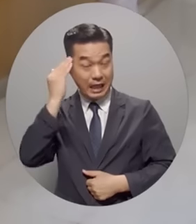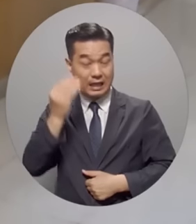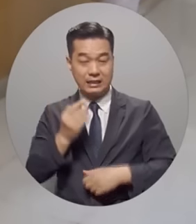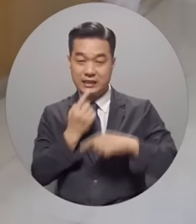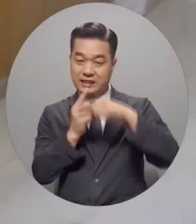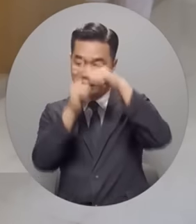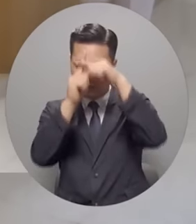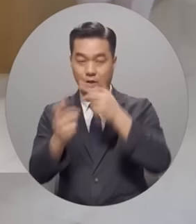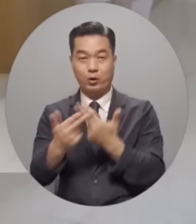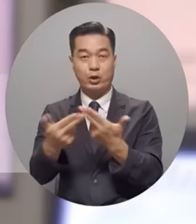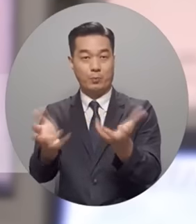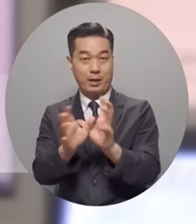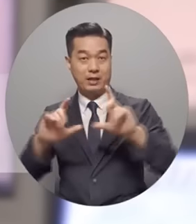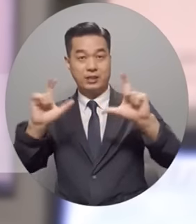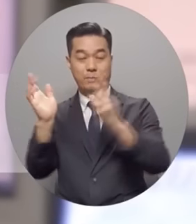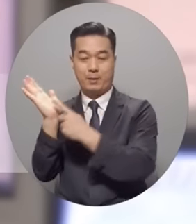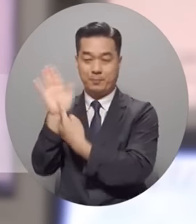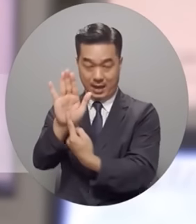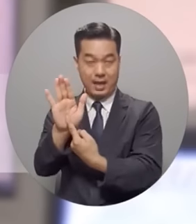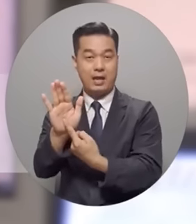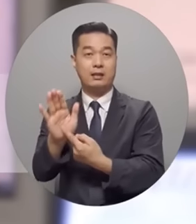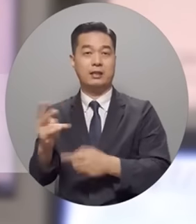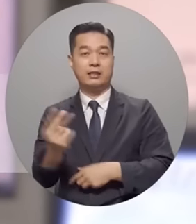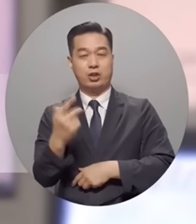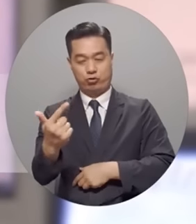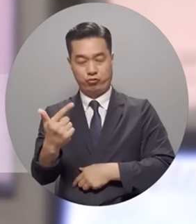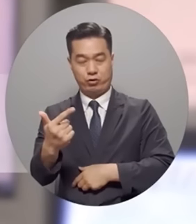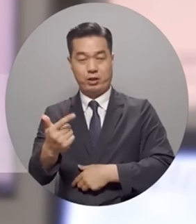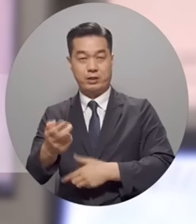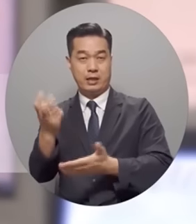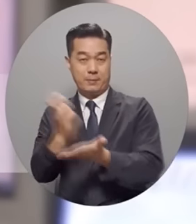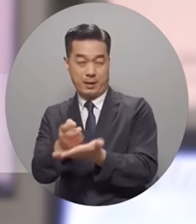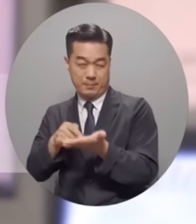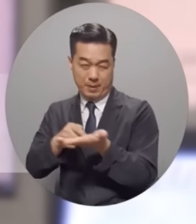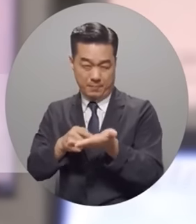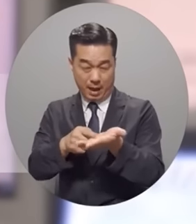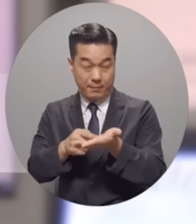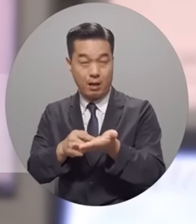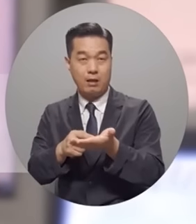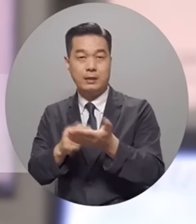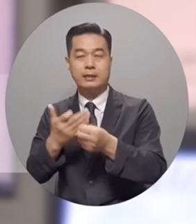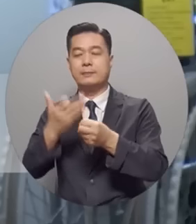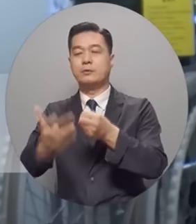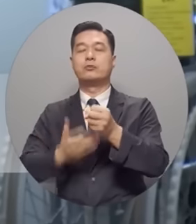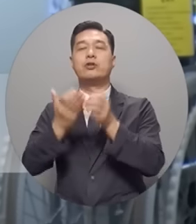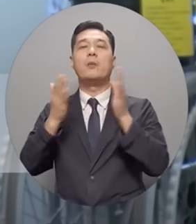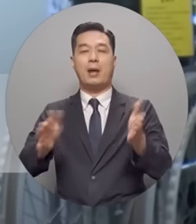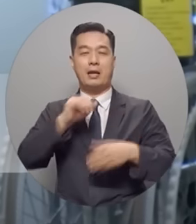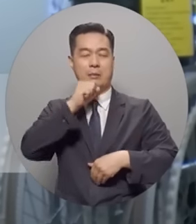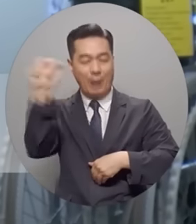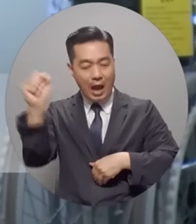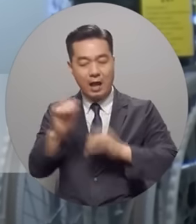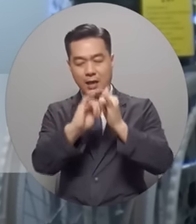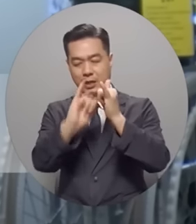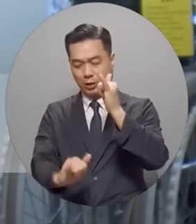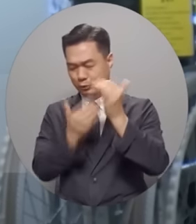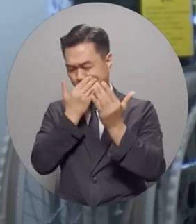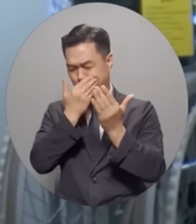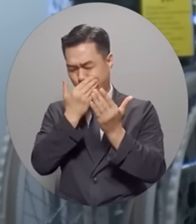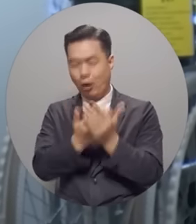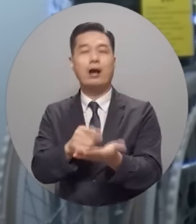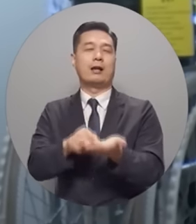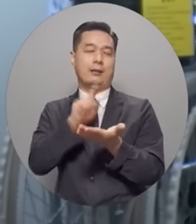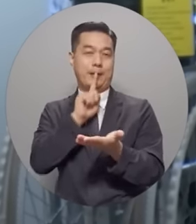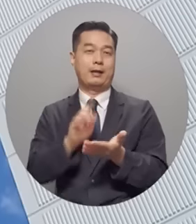내 2005년 국회 입법으로 시도된 후 무려 19년 만에 이루어진 매우 뜻깊고 역사적인 사건이라고